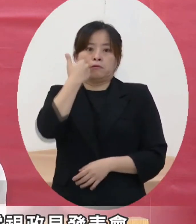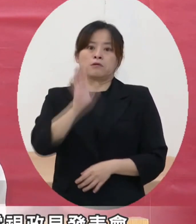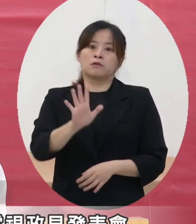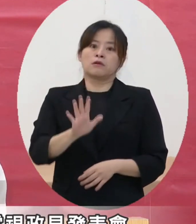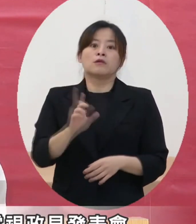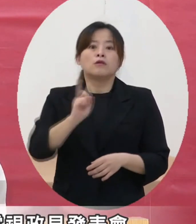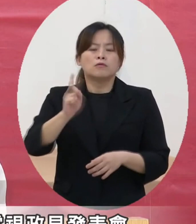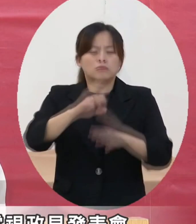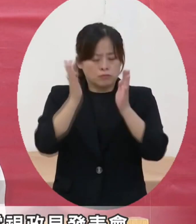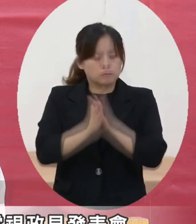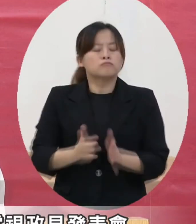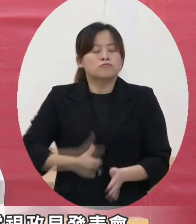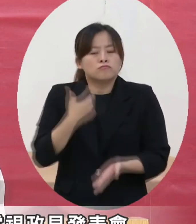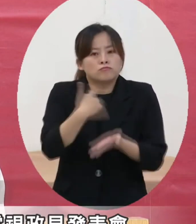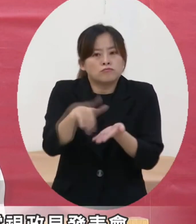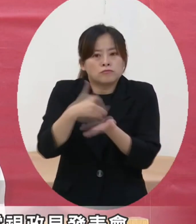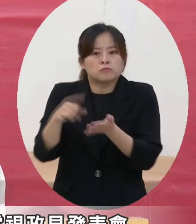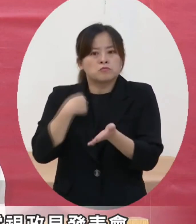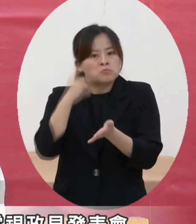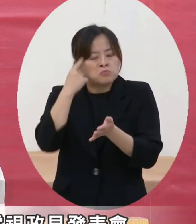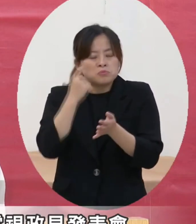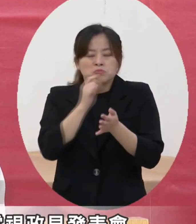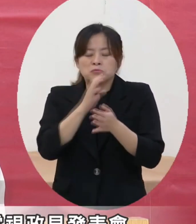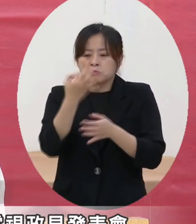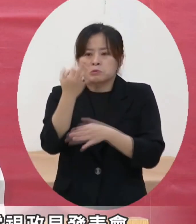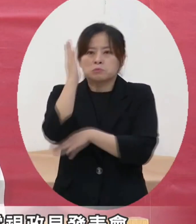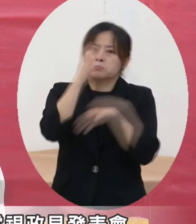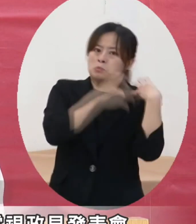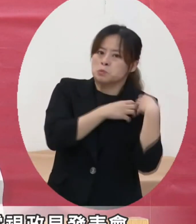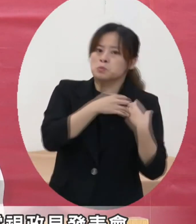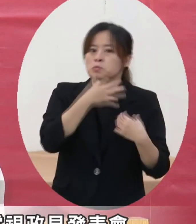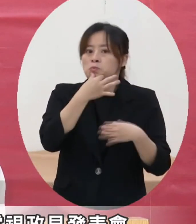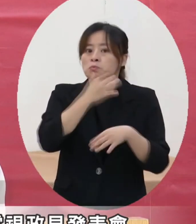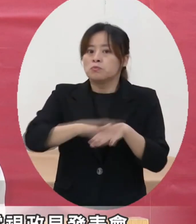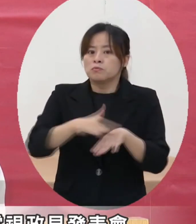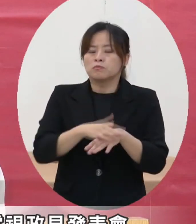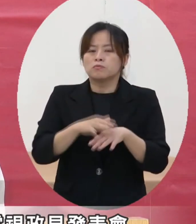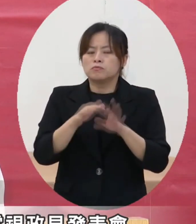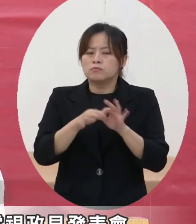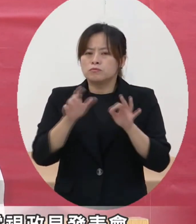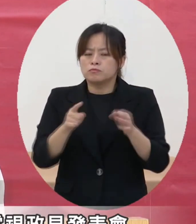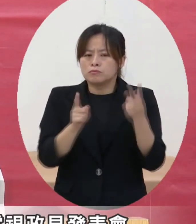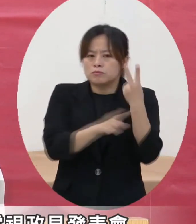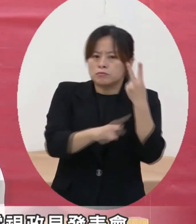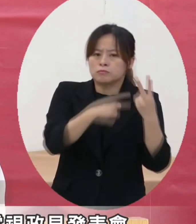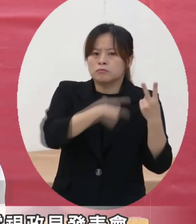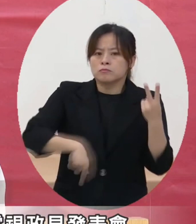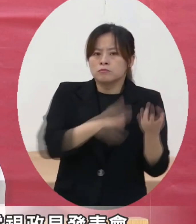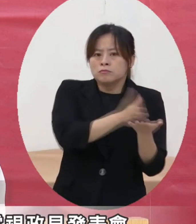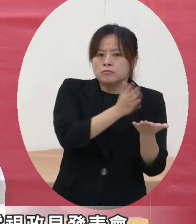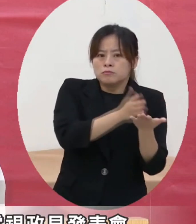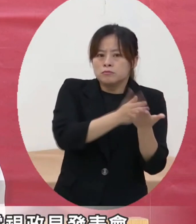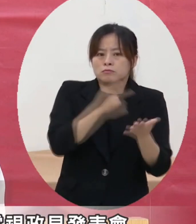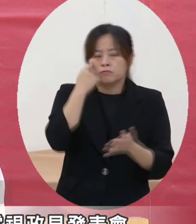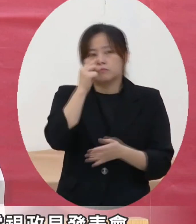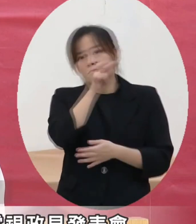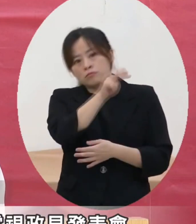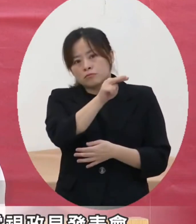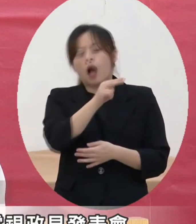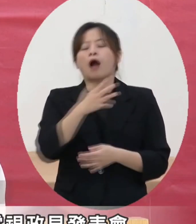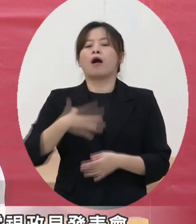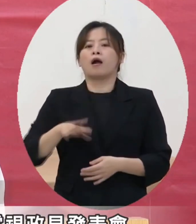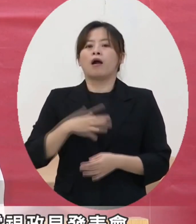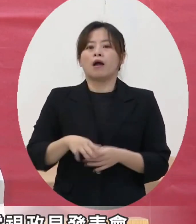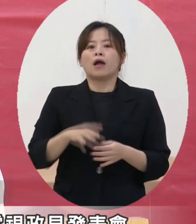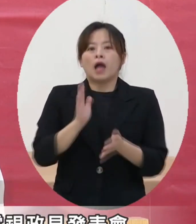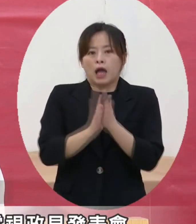因为总体来讲，我们还是要设算财政的负担。所以从这样的前面两位候选人的发言里面，我们可以看